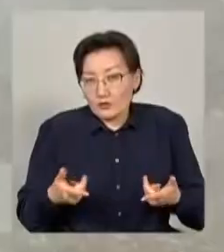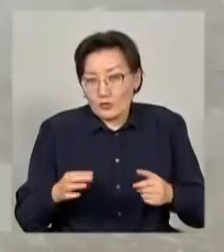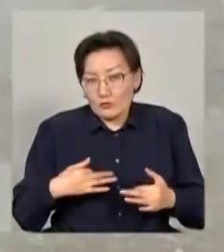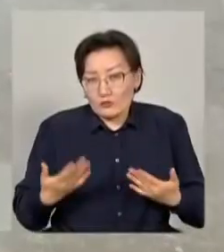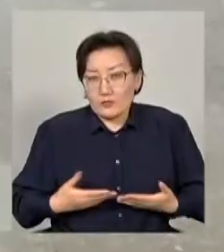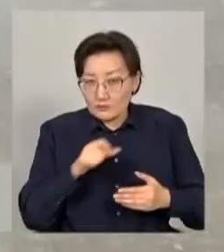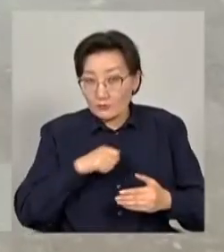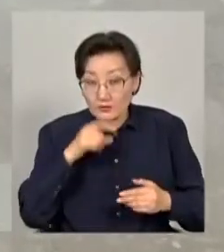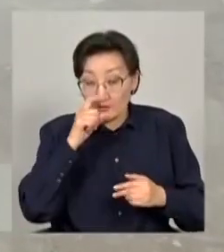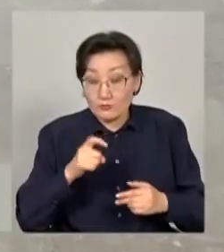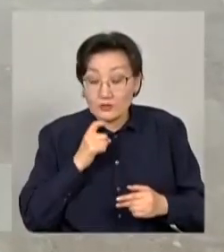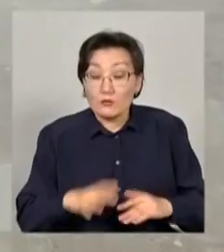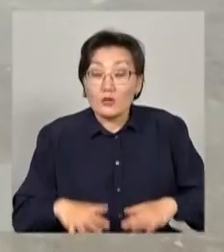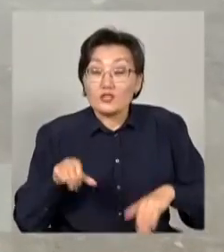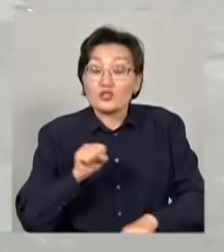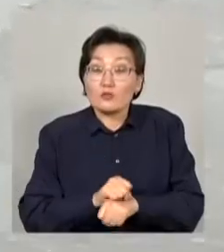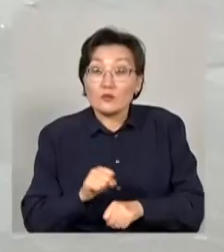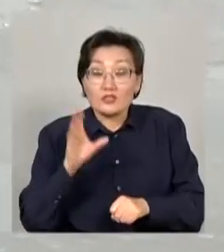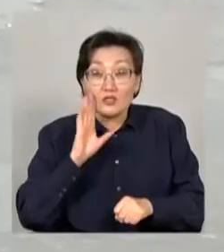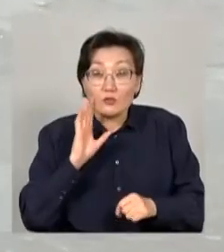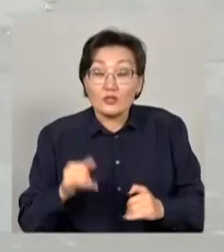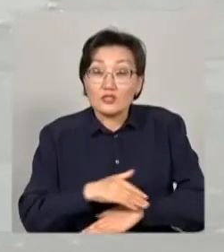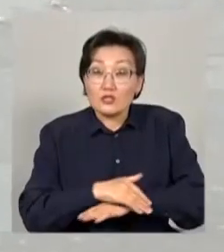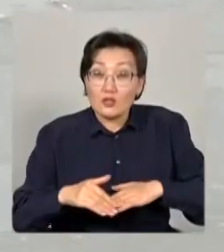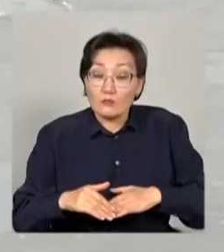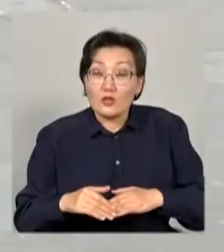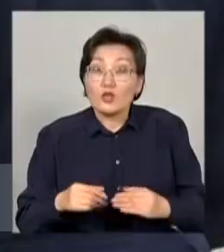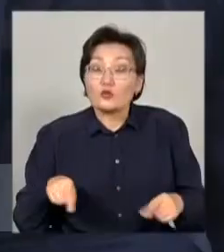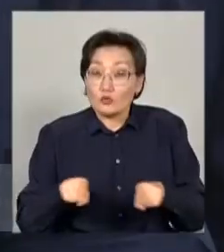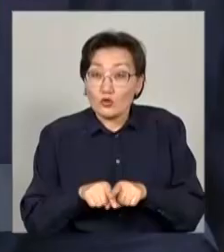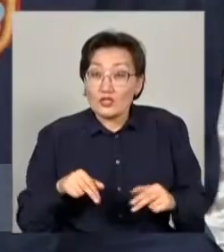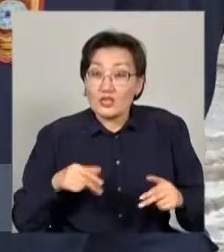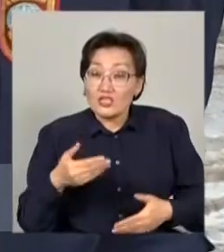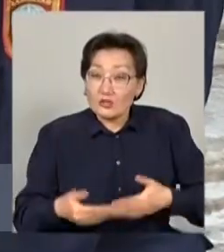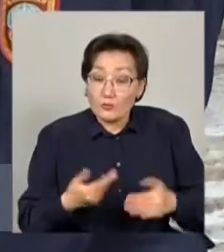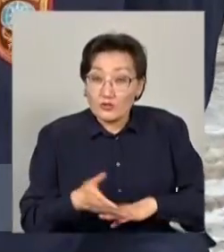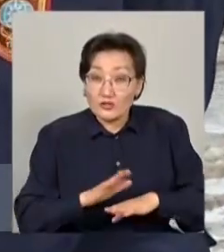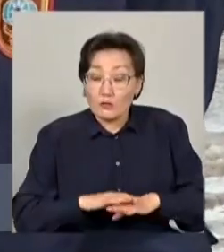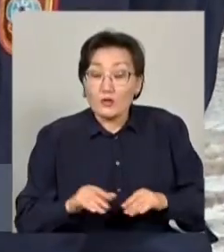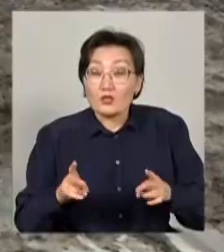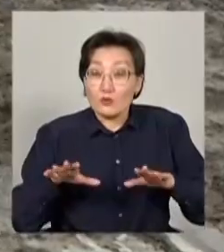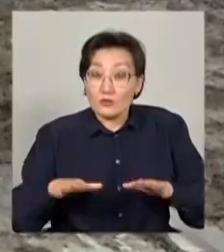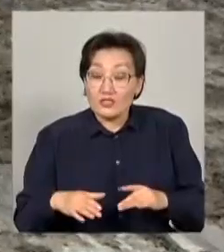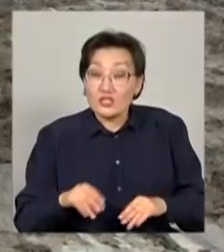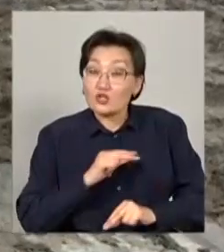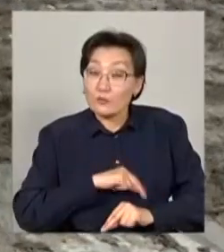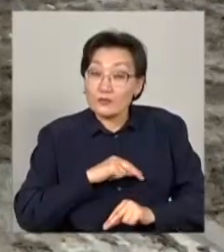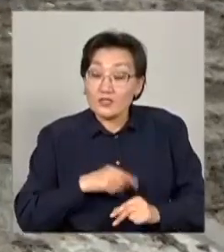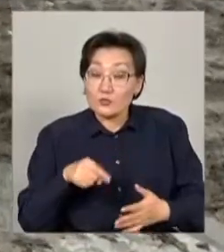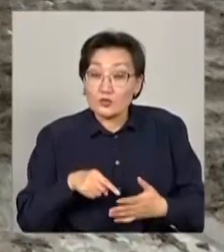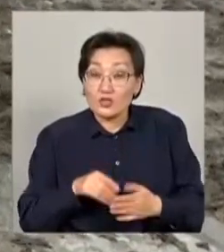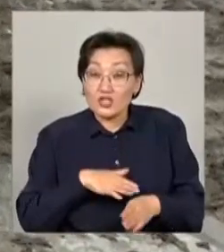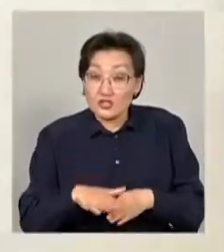ше. Тасып келіп тоқтап тұрған су қазір көшедегі қозғалысты тежеген. Төтеншеліктер оқиға орнында жұмыс істеп жатқанымен